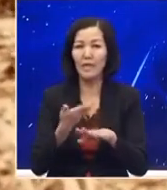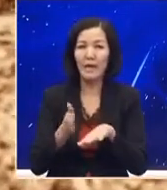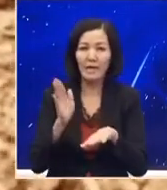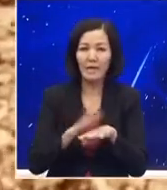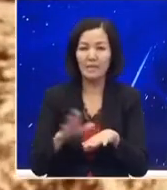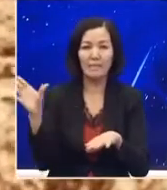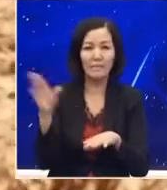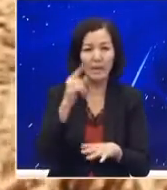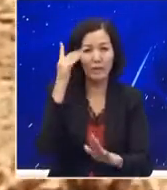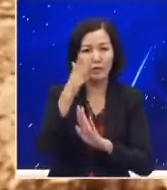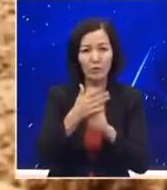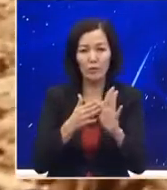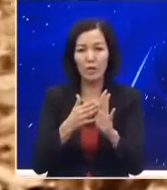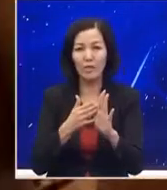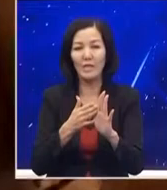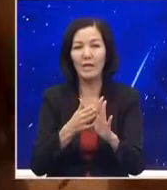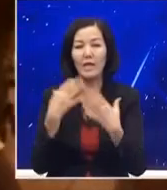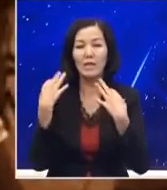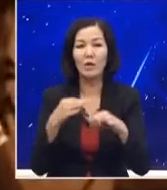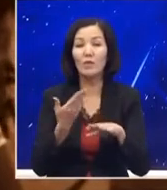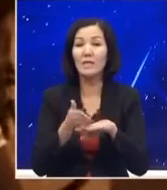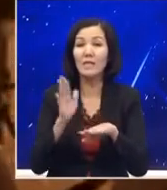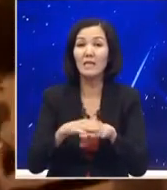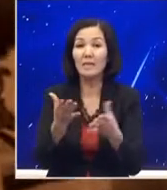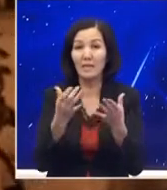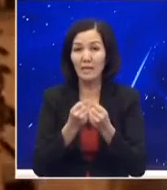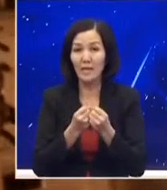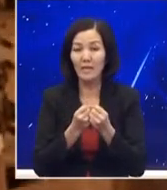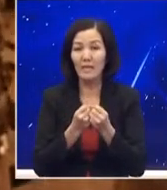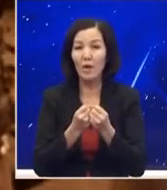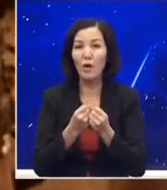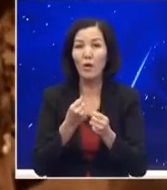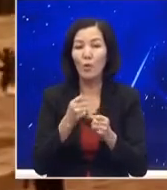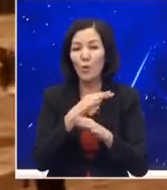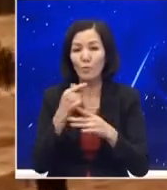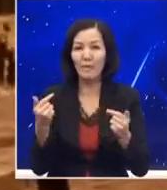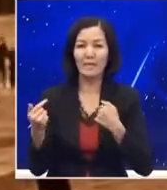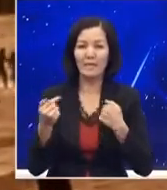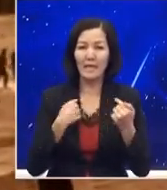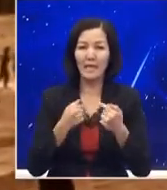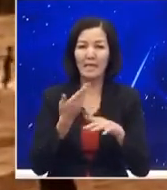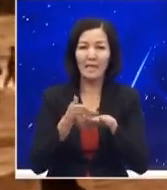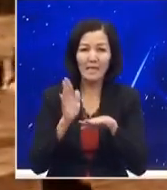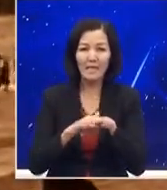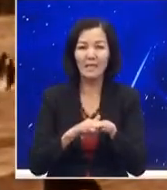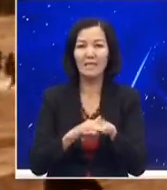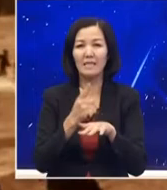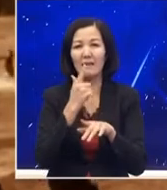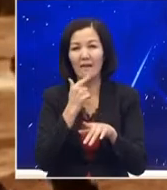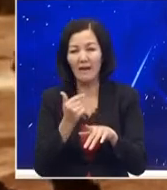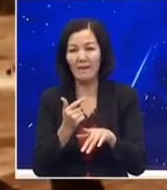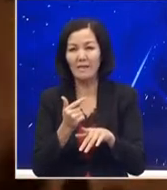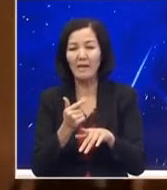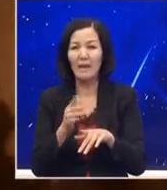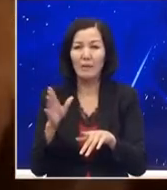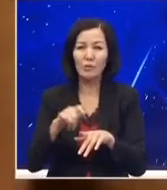жете түсінеді. Егемендік оңай келген жоқ, тәуелсіздік ашы термен келген тәтті жеңіс. Төгілген қан, өлмеген